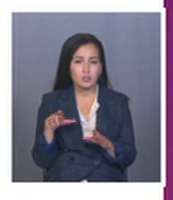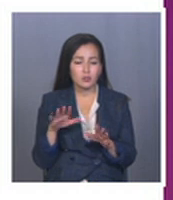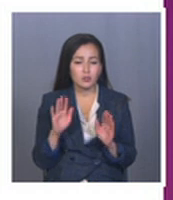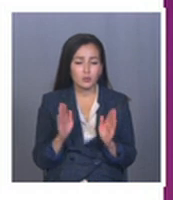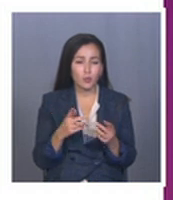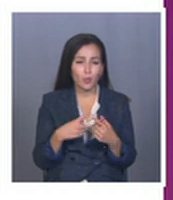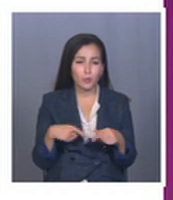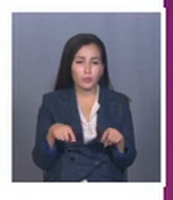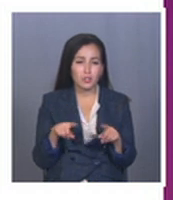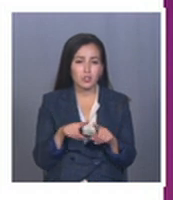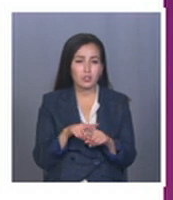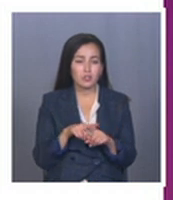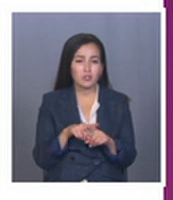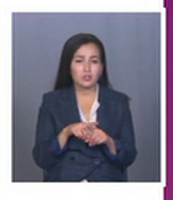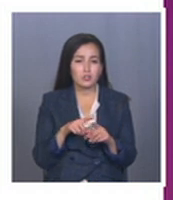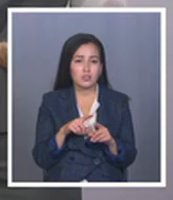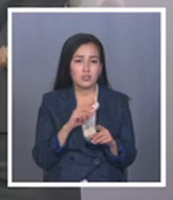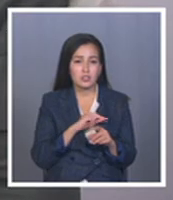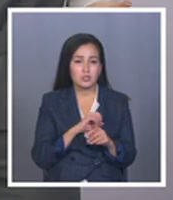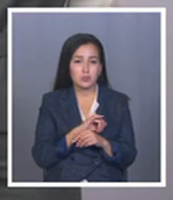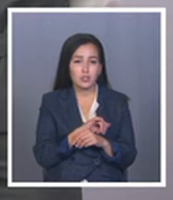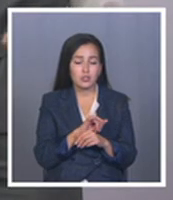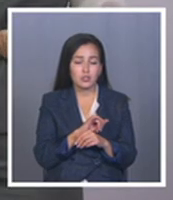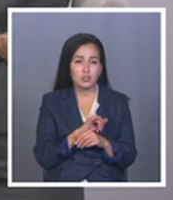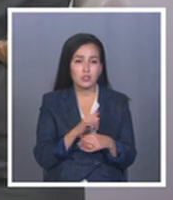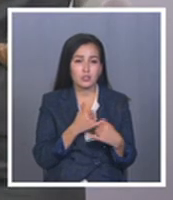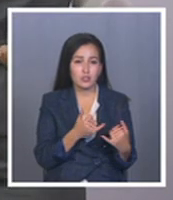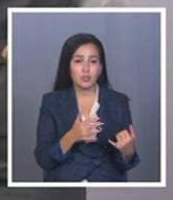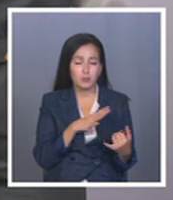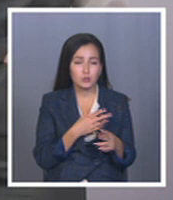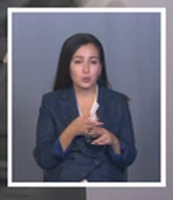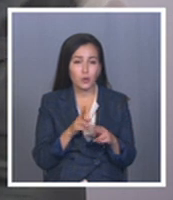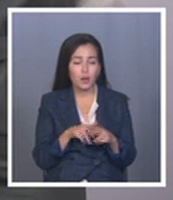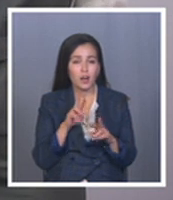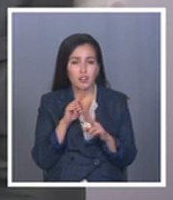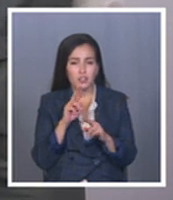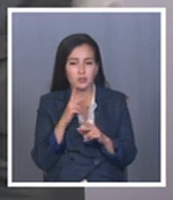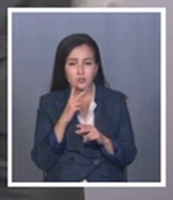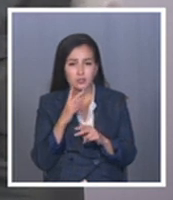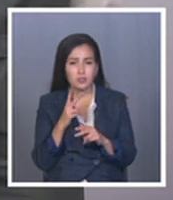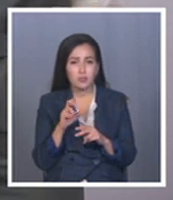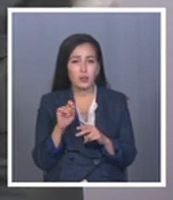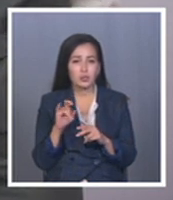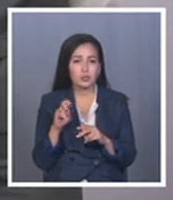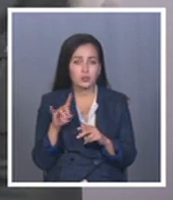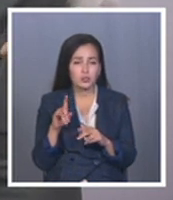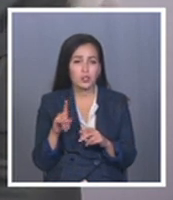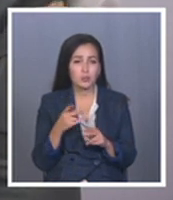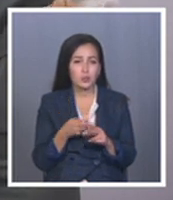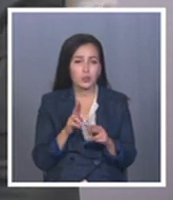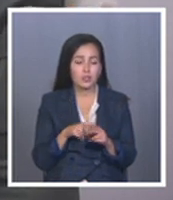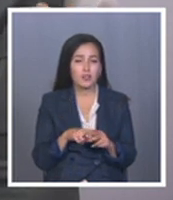топтың мүддесіне қызмет ететін. Дәл осындай қателіктерден кейін Ахмет Байтұрсынұлы бұл